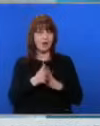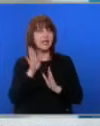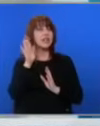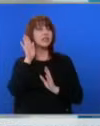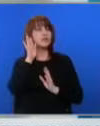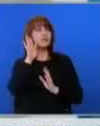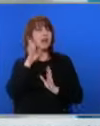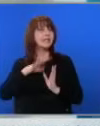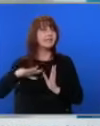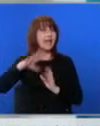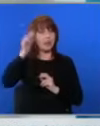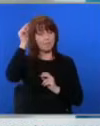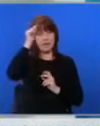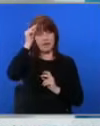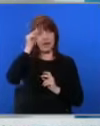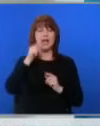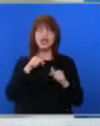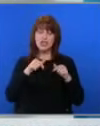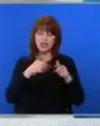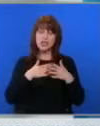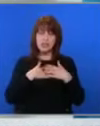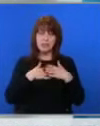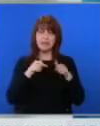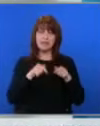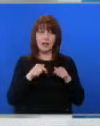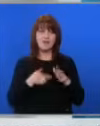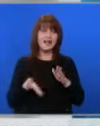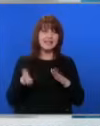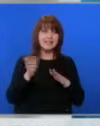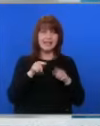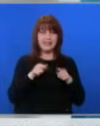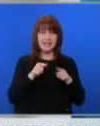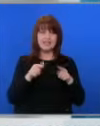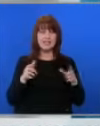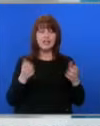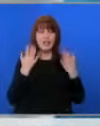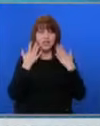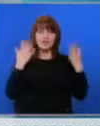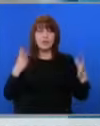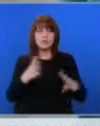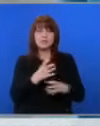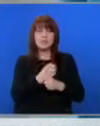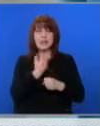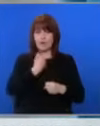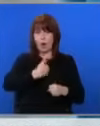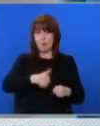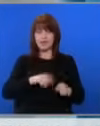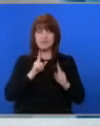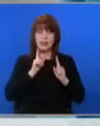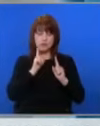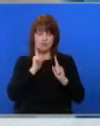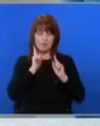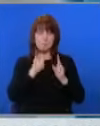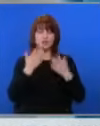цяла България, че има такова нещо, че след тази животоспасяваща операция човек може да живее отново